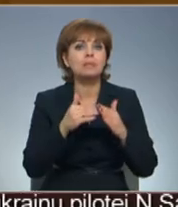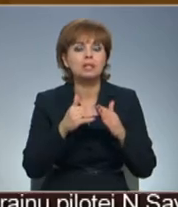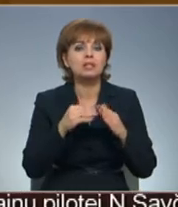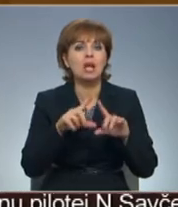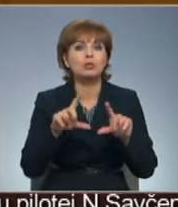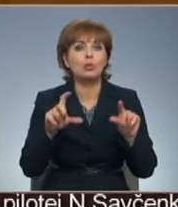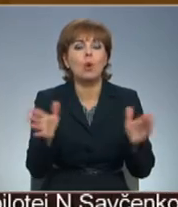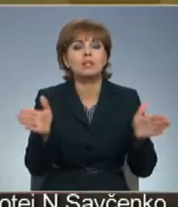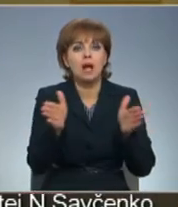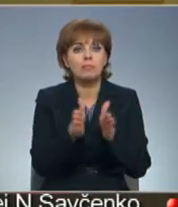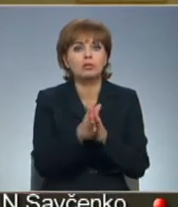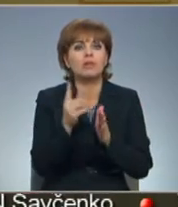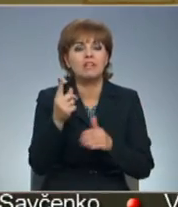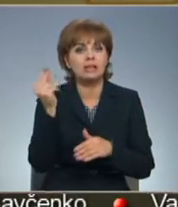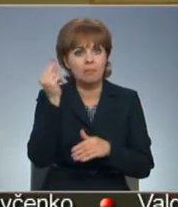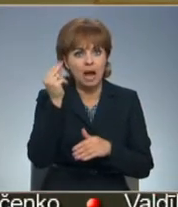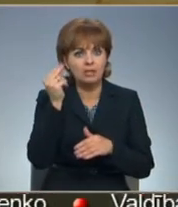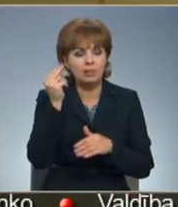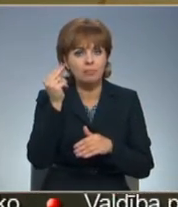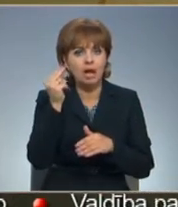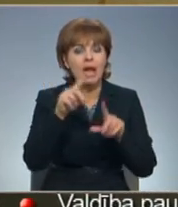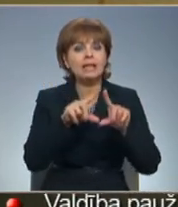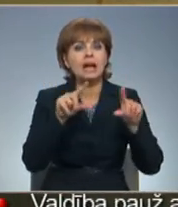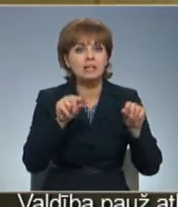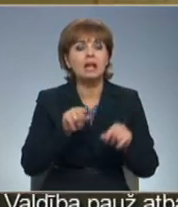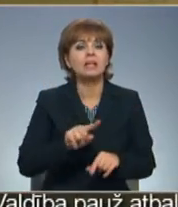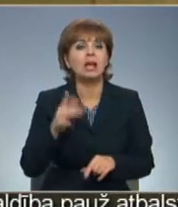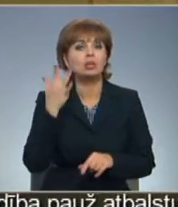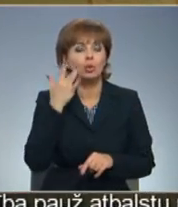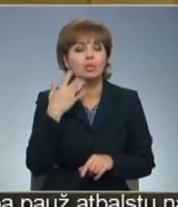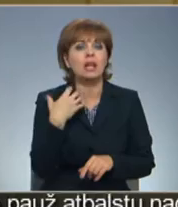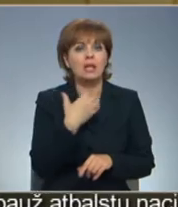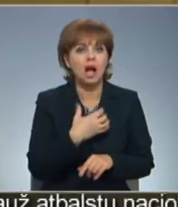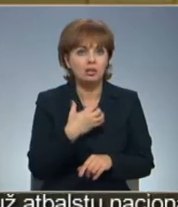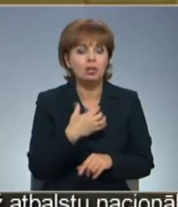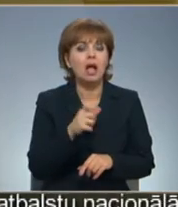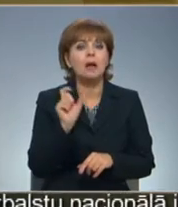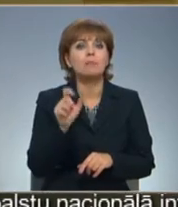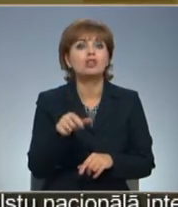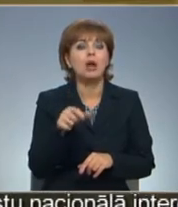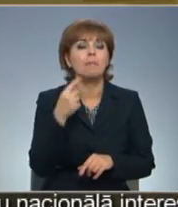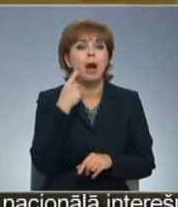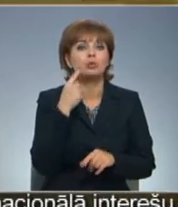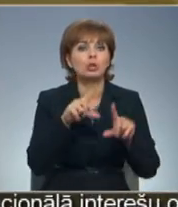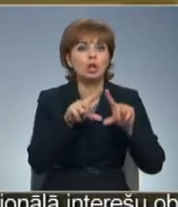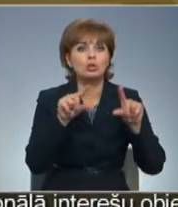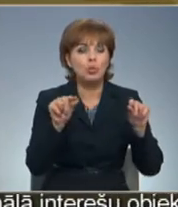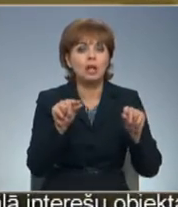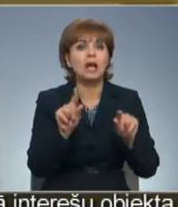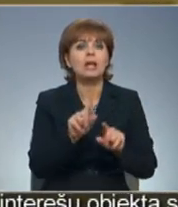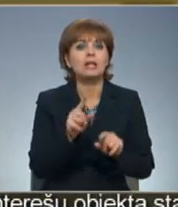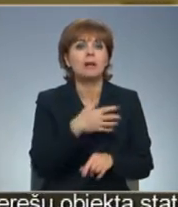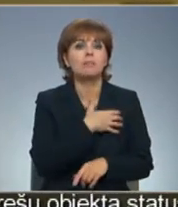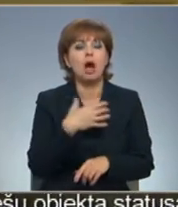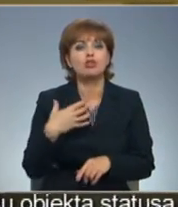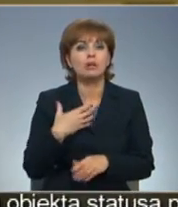apvienotas vienā mācību iestādē. Es saskatu, ka tas ir loģiski, ka tā jādara, bet nu, tas ir vairāk jālēm pašām Madonas skolām un tieši, ka arī pašvaldībai, kura